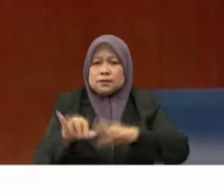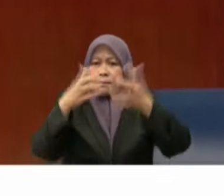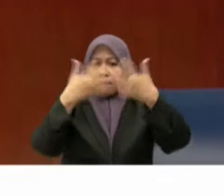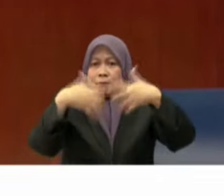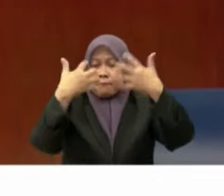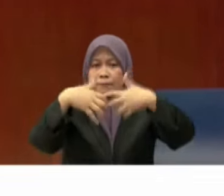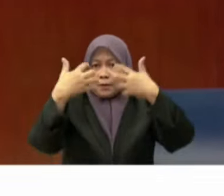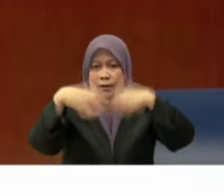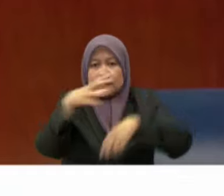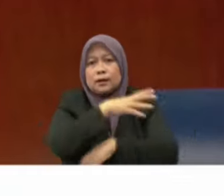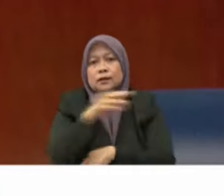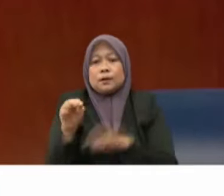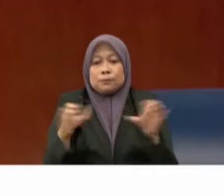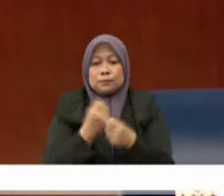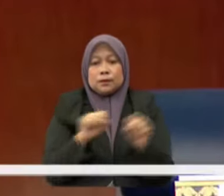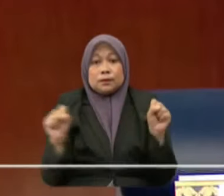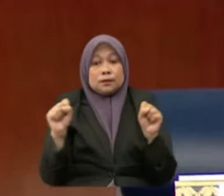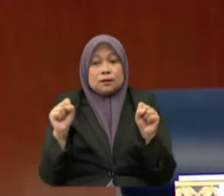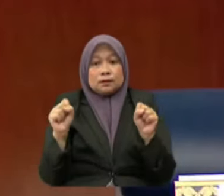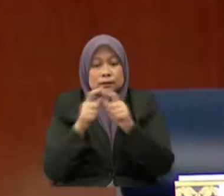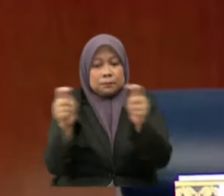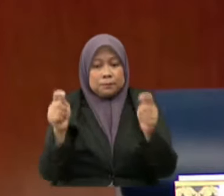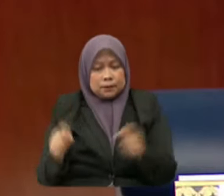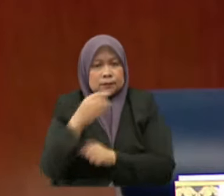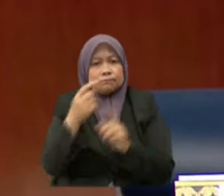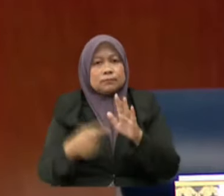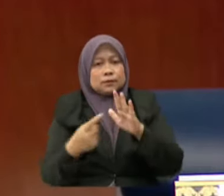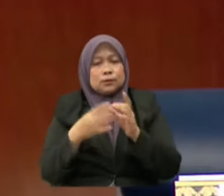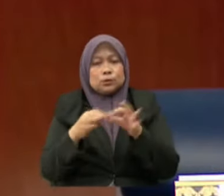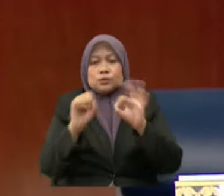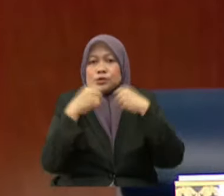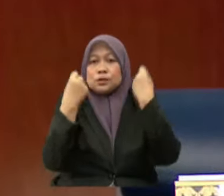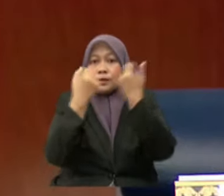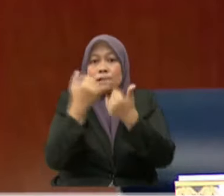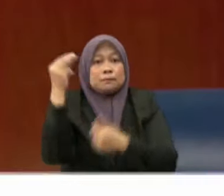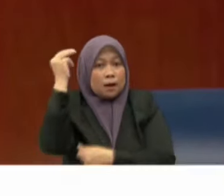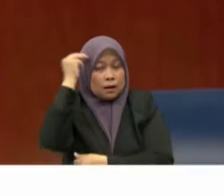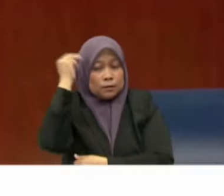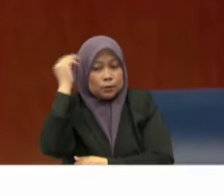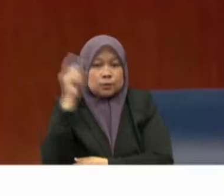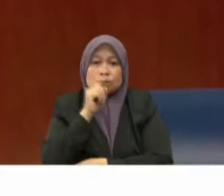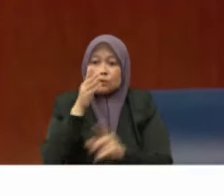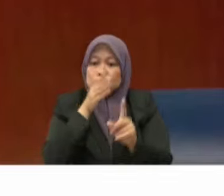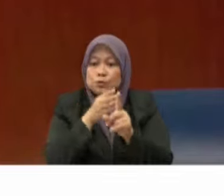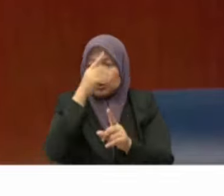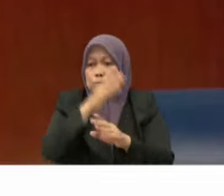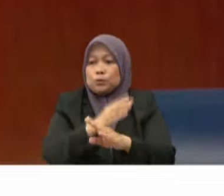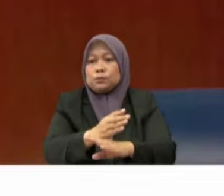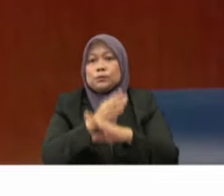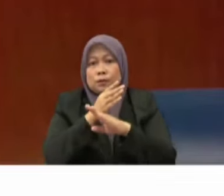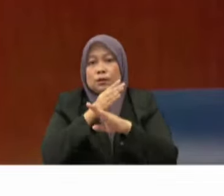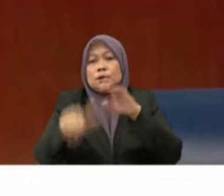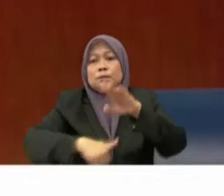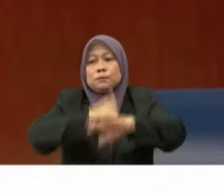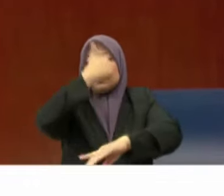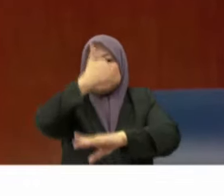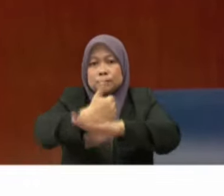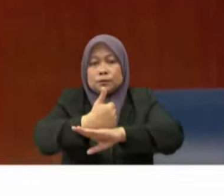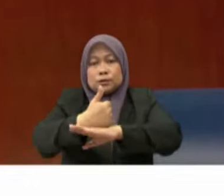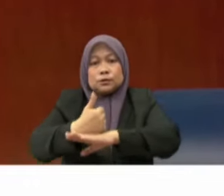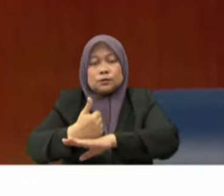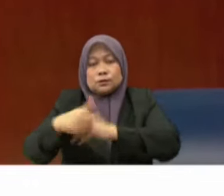pembuatan dan penyediaan peringatan tepat dan rasa keutamaan kepada Syarikat Bumiputera yang bertujuan untuk melindung untuk mewujudkan perlindungan